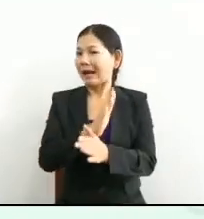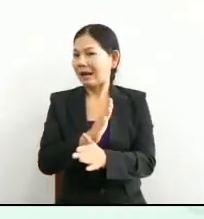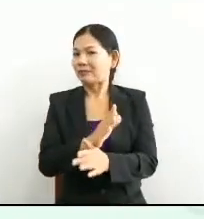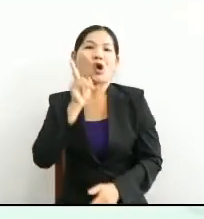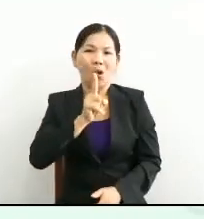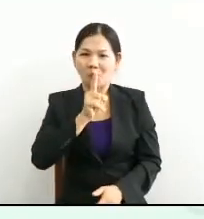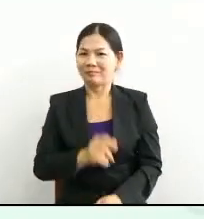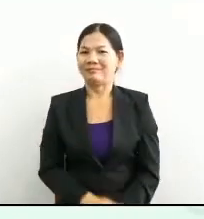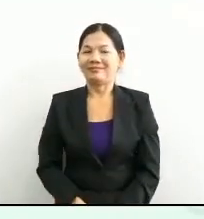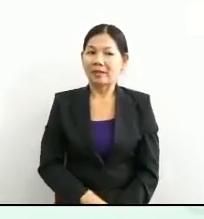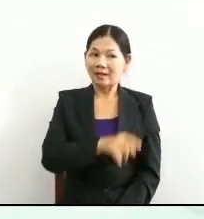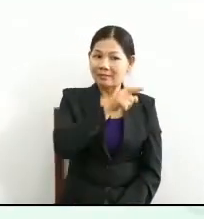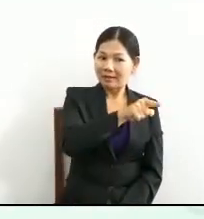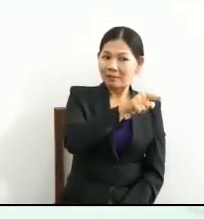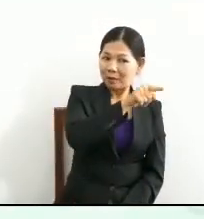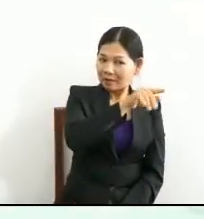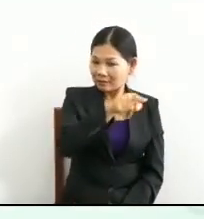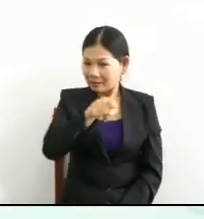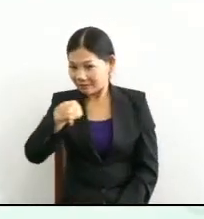à chết rồi nè con